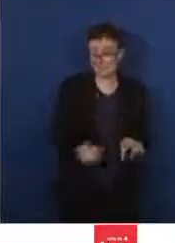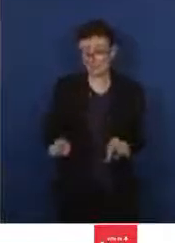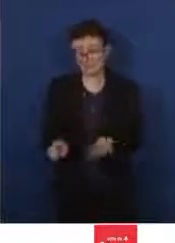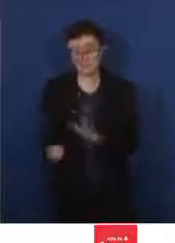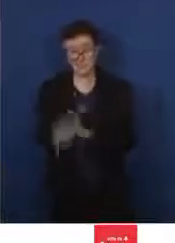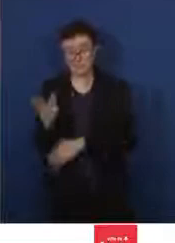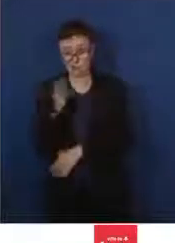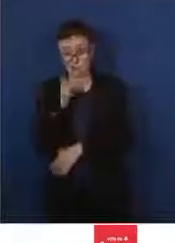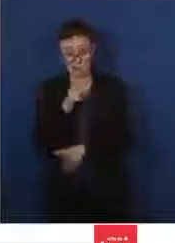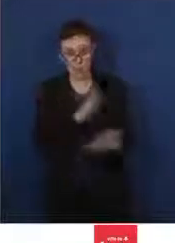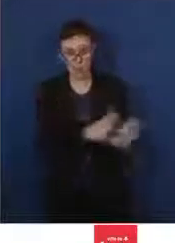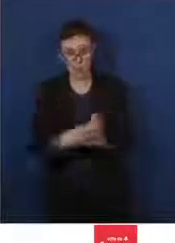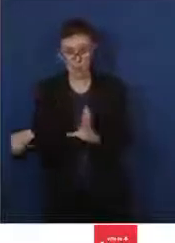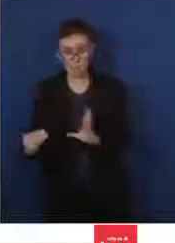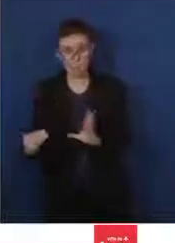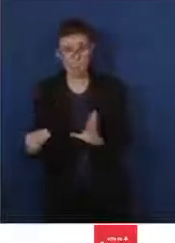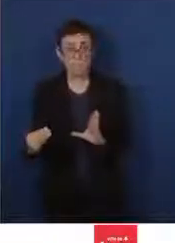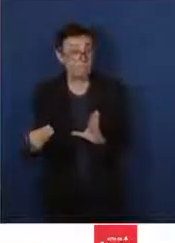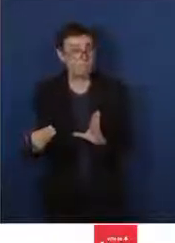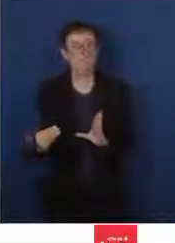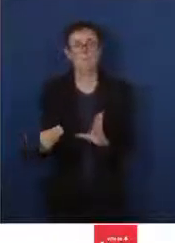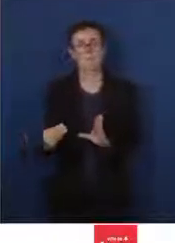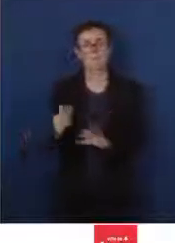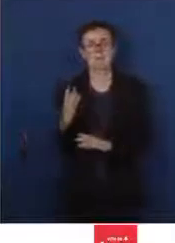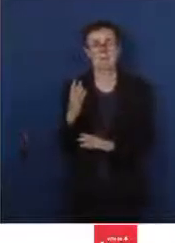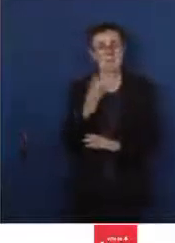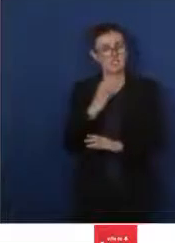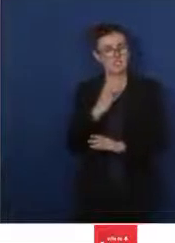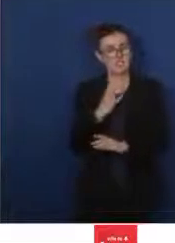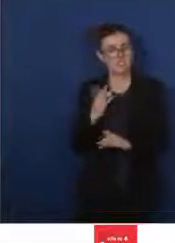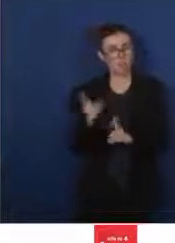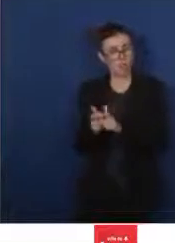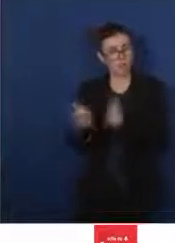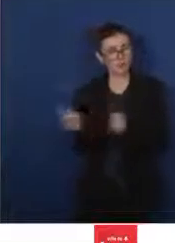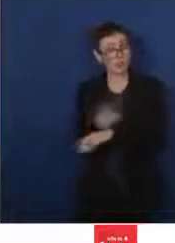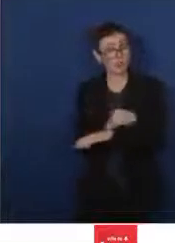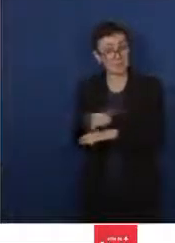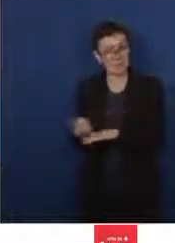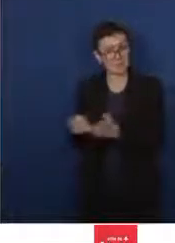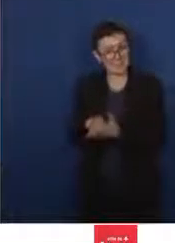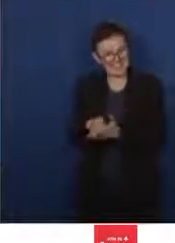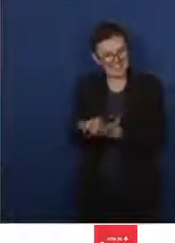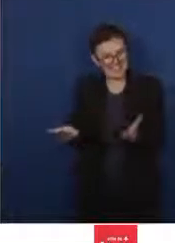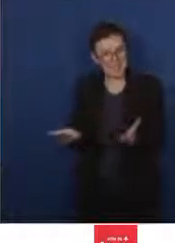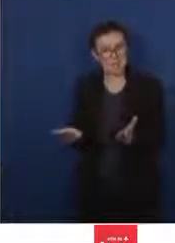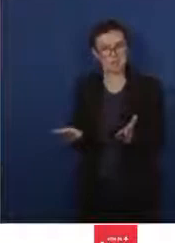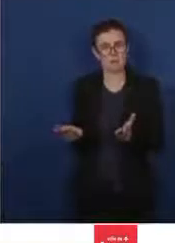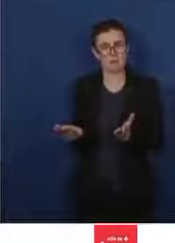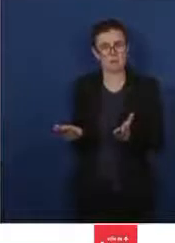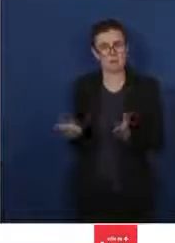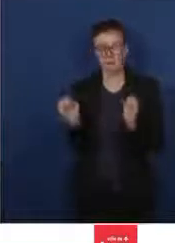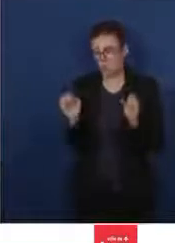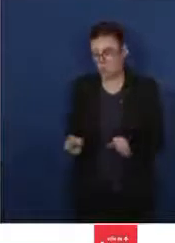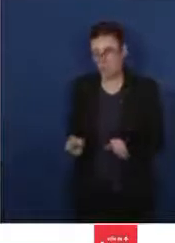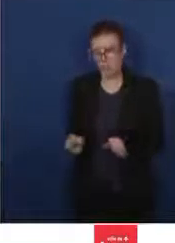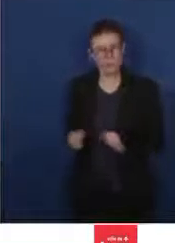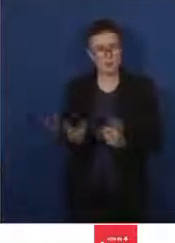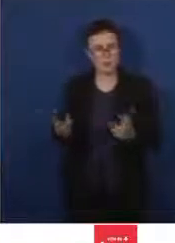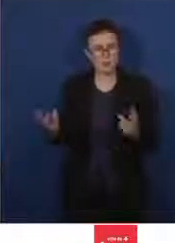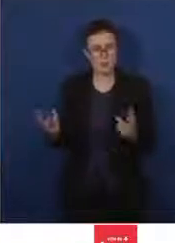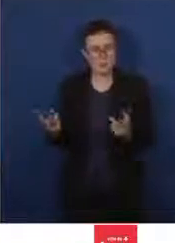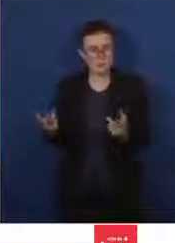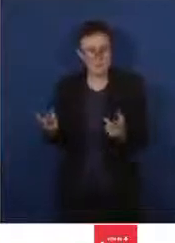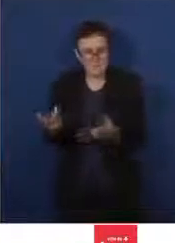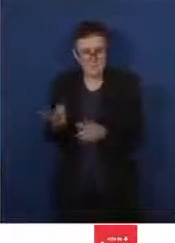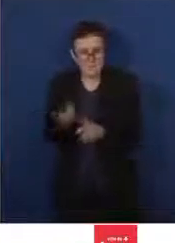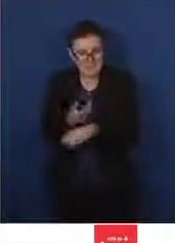généralement peu onéreuses. La piétonisation par plots rétractables de la rue Masséna et des rues adjacentes en